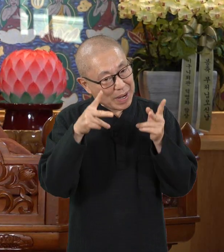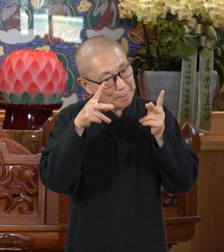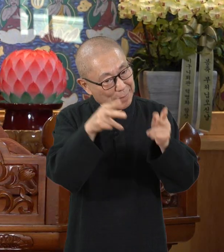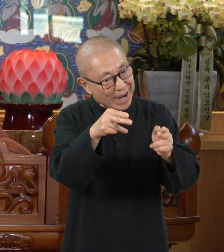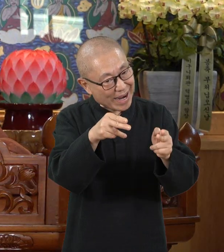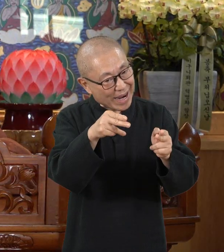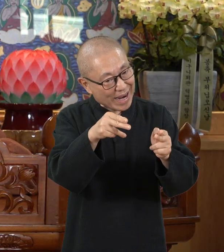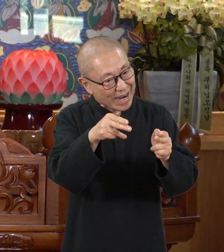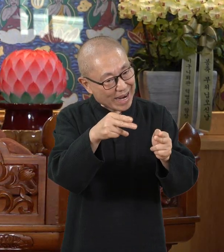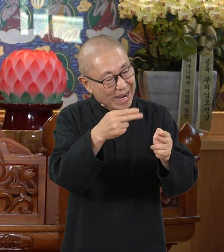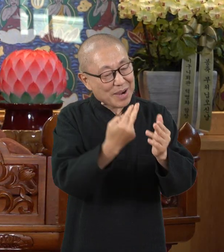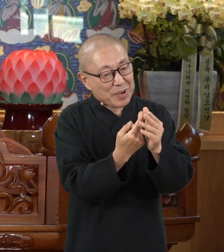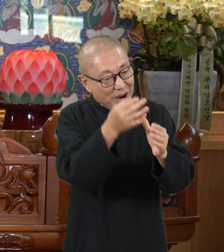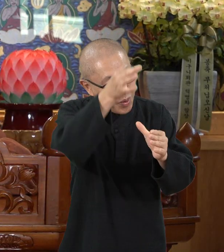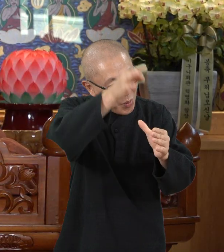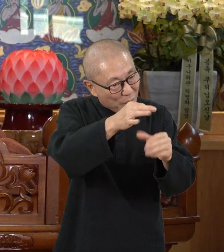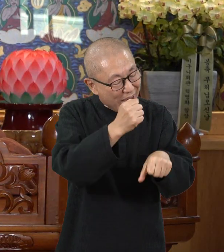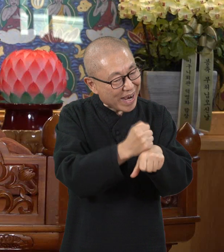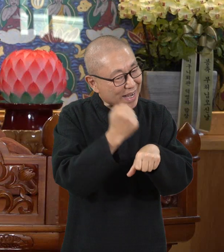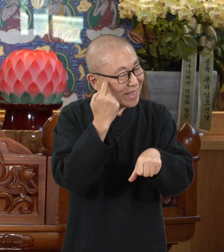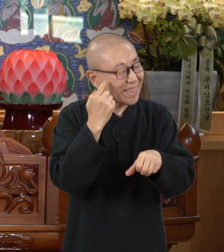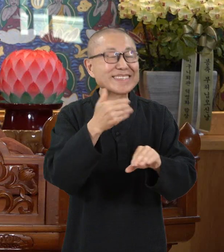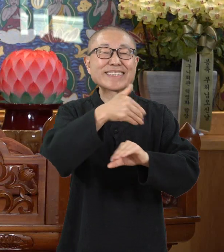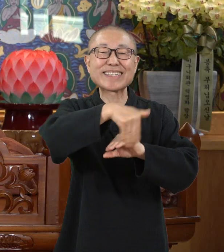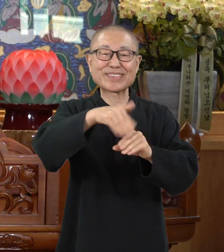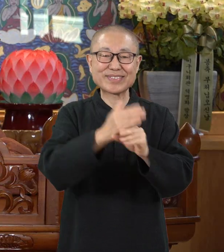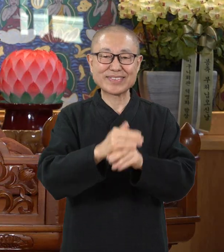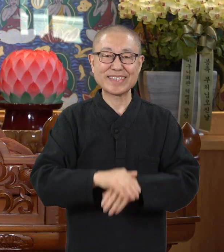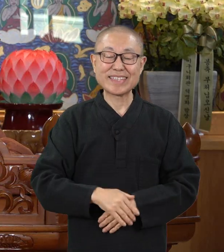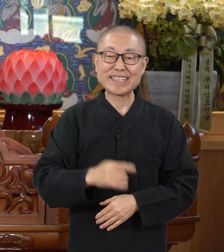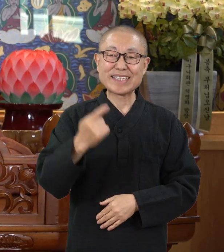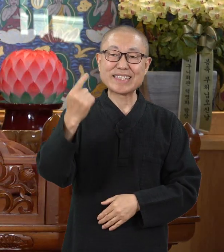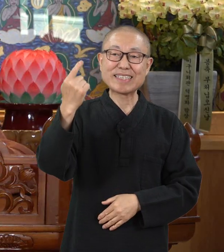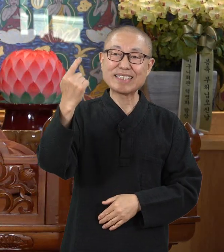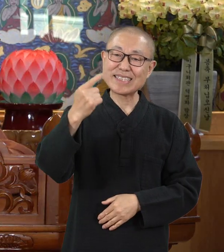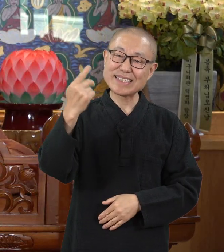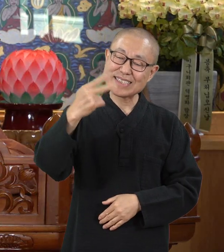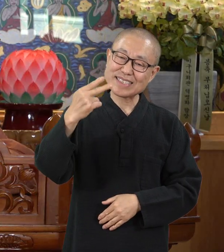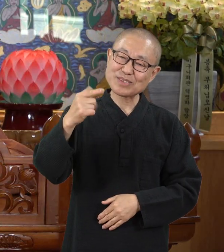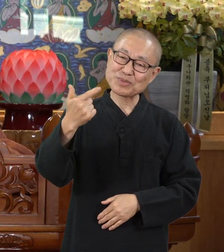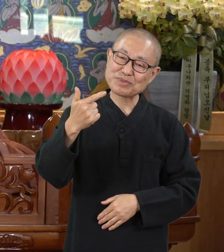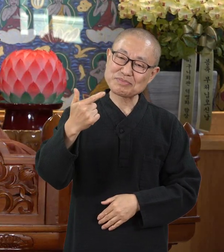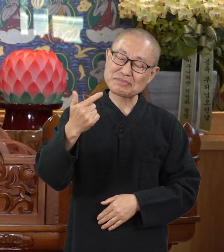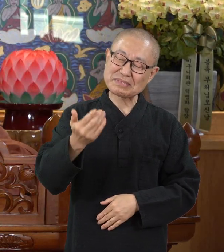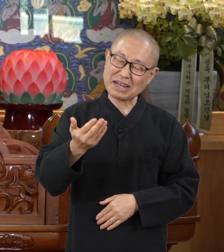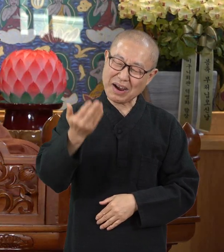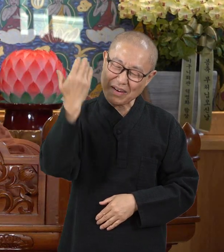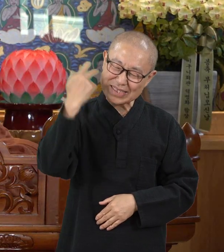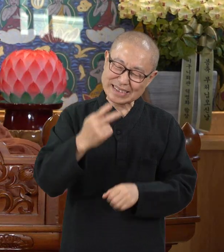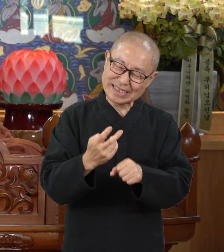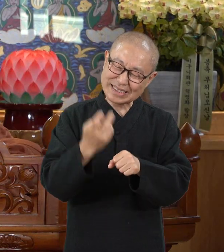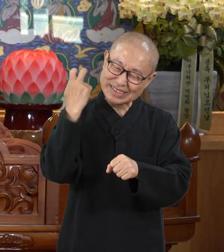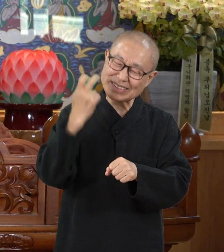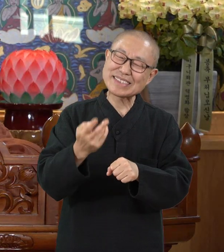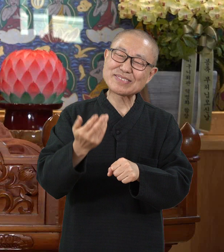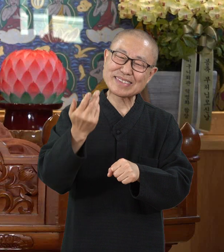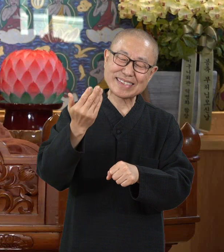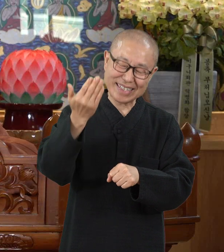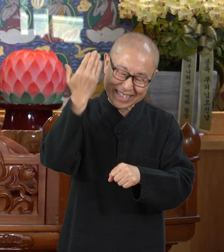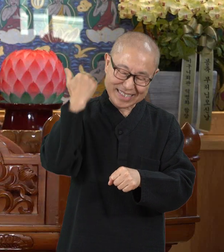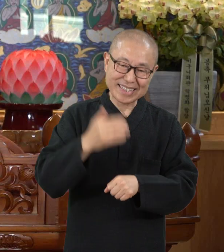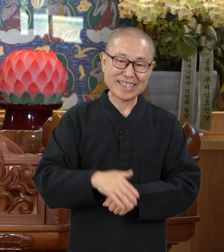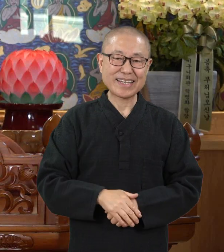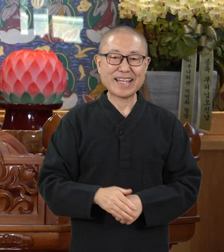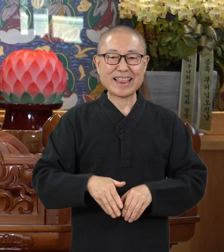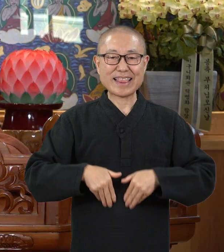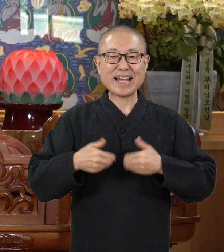내가 꽂아봐야 되겠다. 그 2006년이니까 좀 한 20년 가까이 그 옛날이죠. 그래서